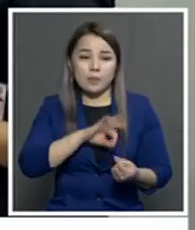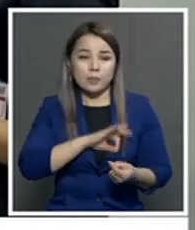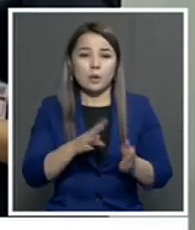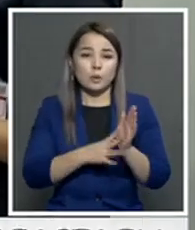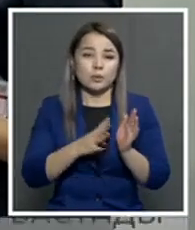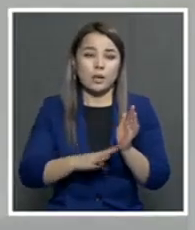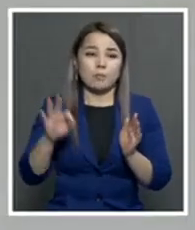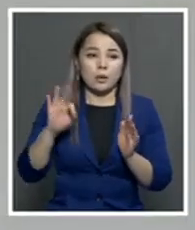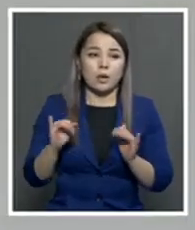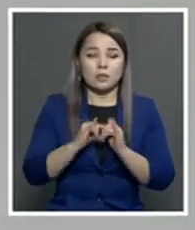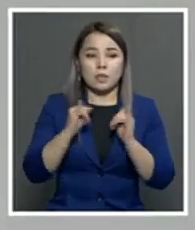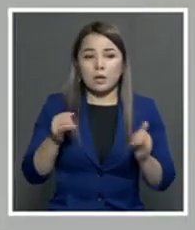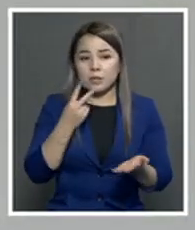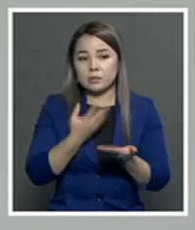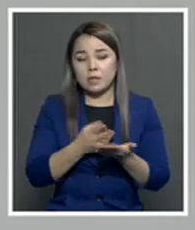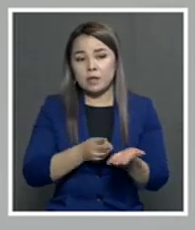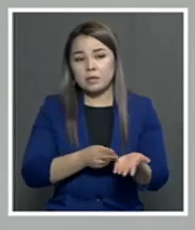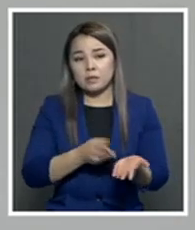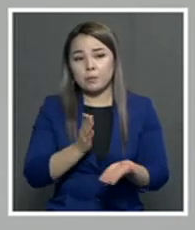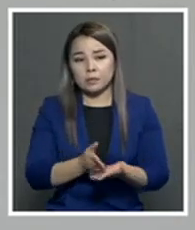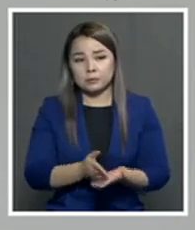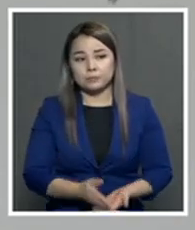90%-дан асатыны дәлелденген еді.